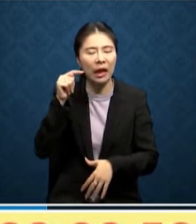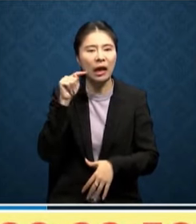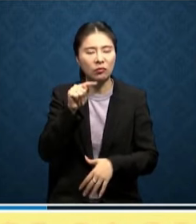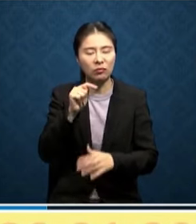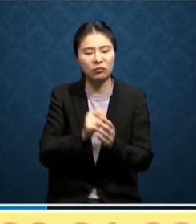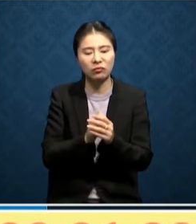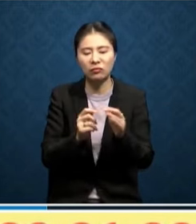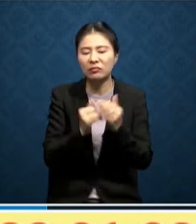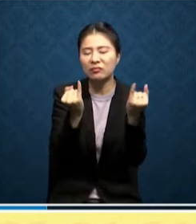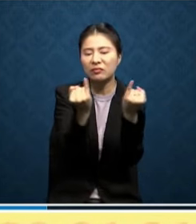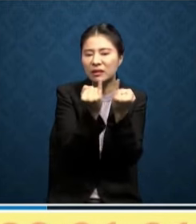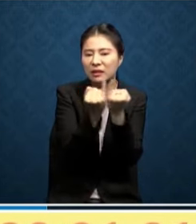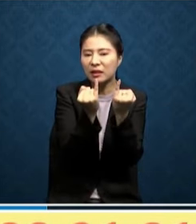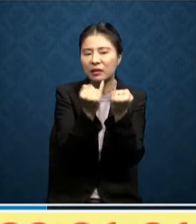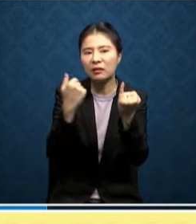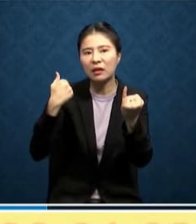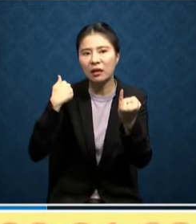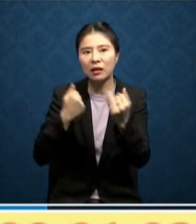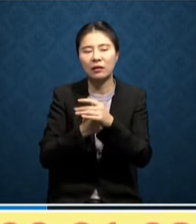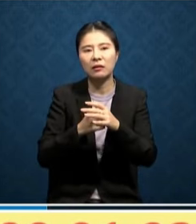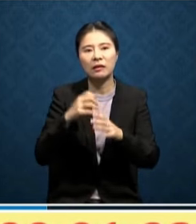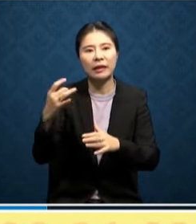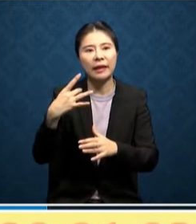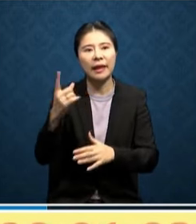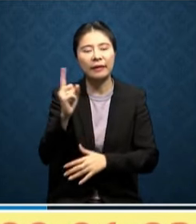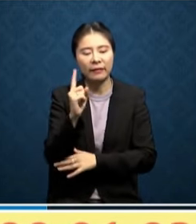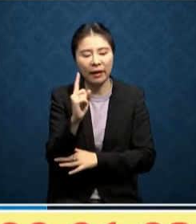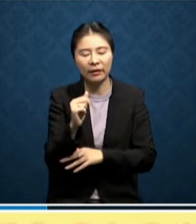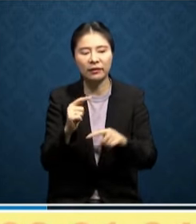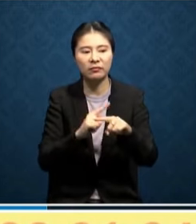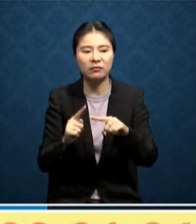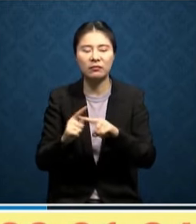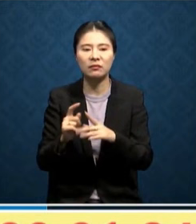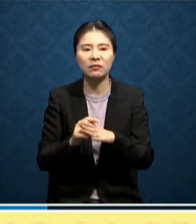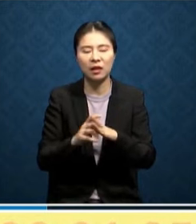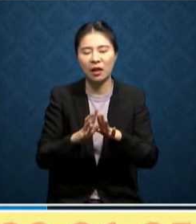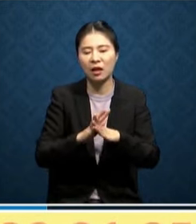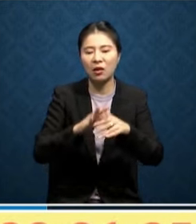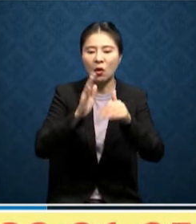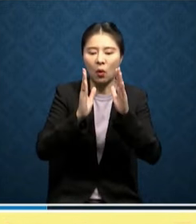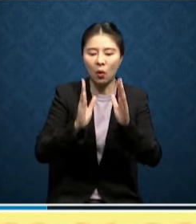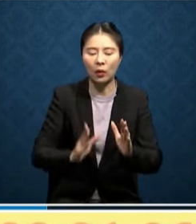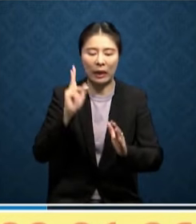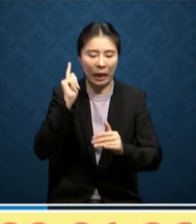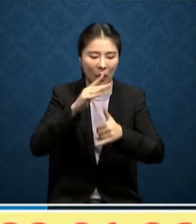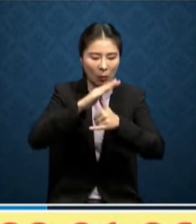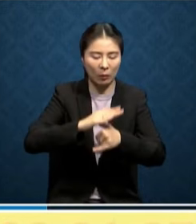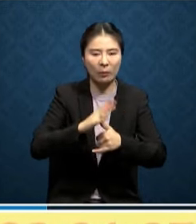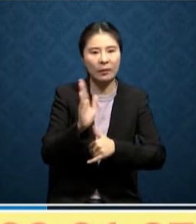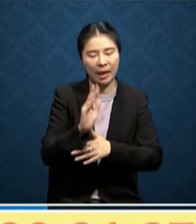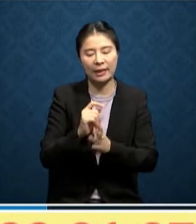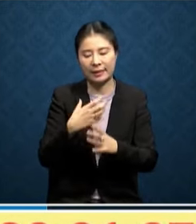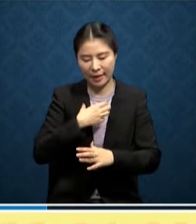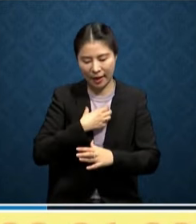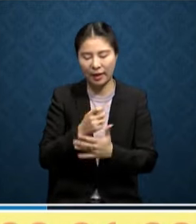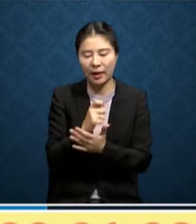จะผ่านความสนิทสนมอะไรหรือไม่นะครับขออยาอย่าทำลายความน่าเชื่อถือของสื่อมวลชนเราก็ไม่ต้องการอภิสิทธิ์ชนเหนือใครแต่ว่าขอให้เคารพบท